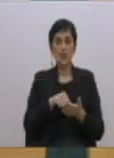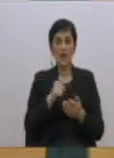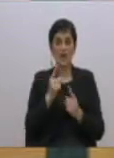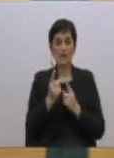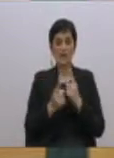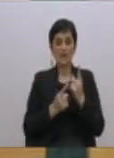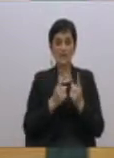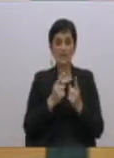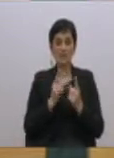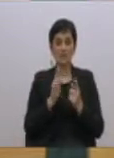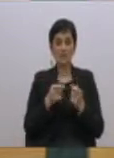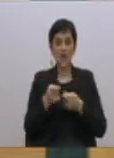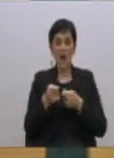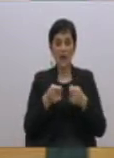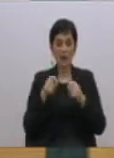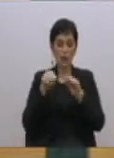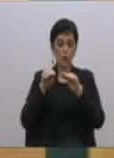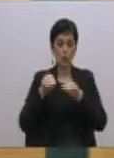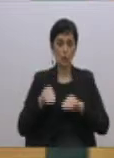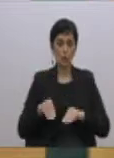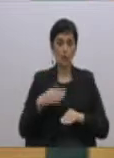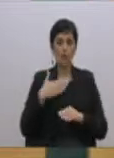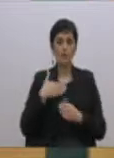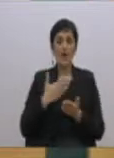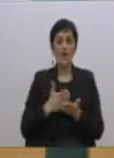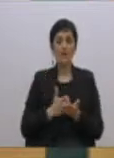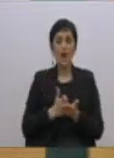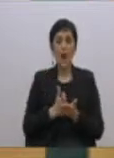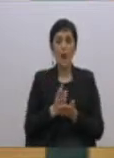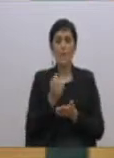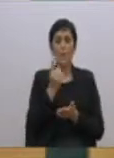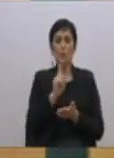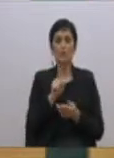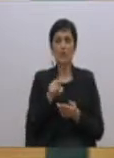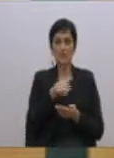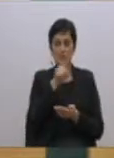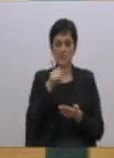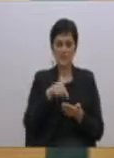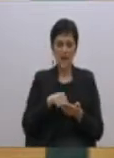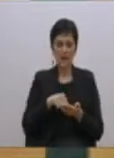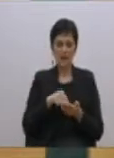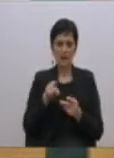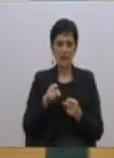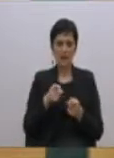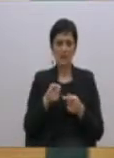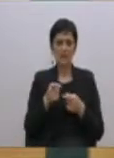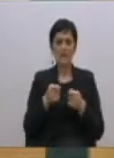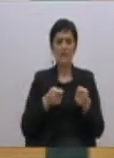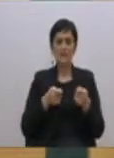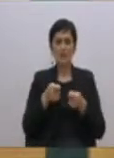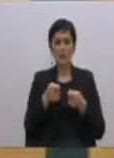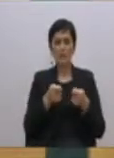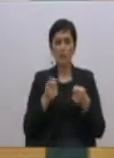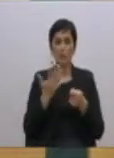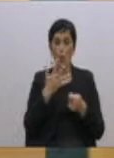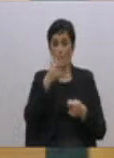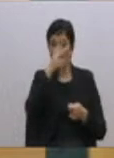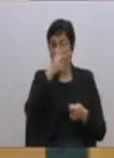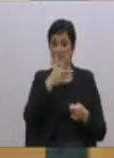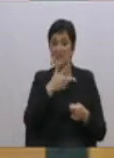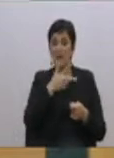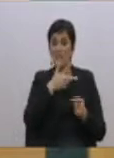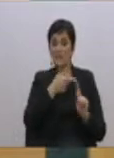guri de bani. Și în Iamuțanarom, este că trișem de Nairat, dar vă recunosc, romelii mei s-au întâlnit în